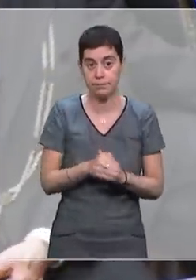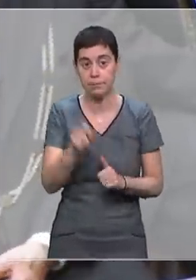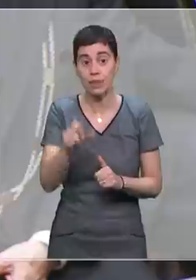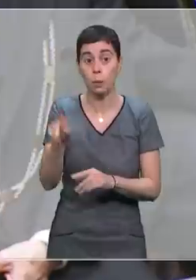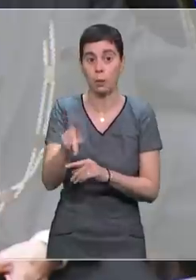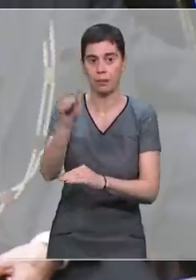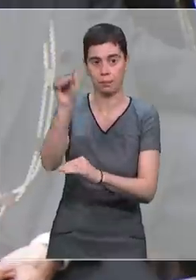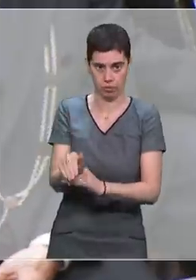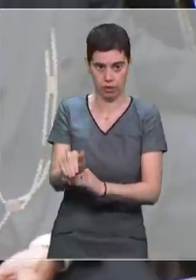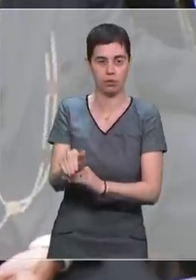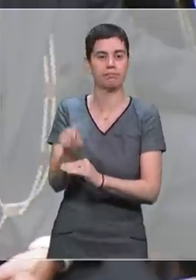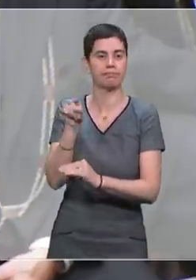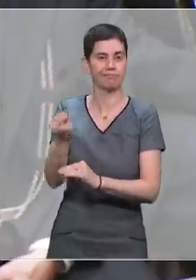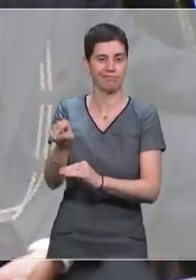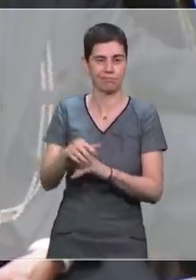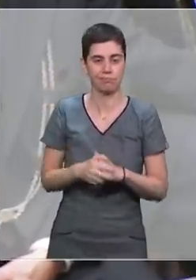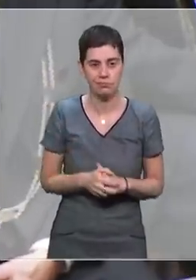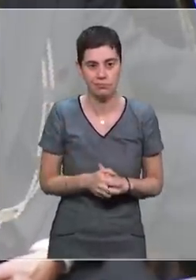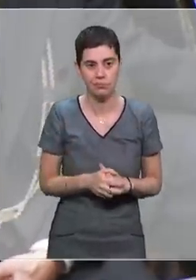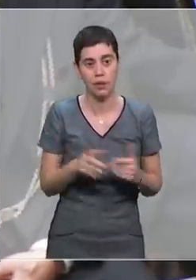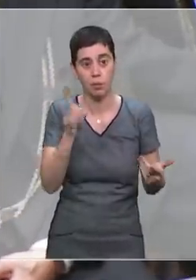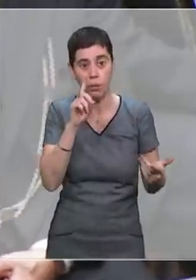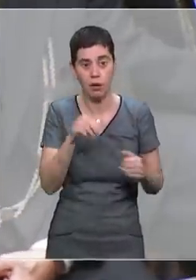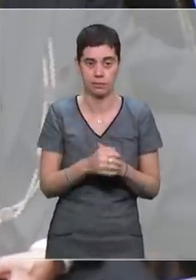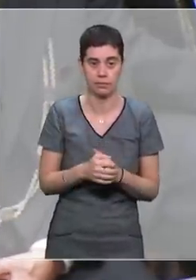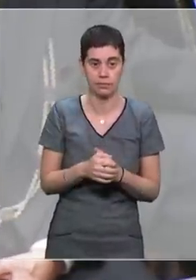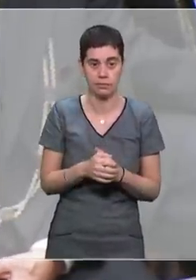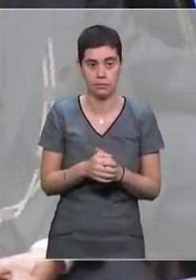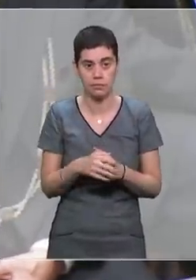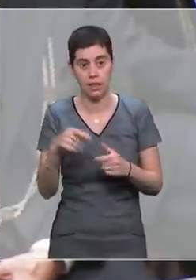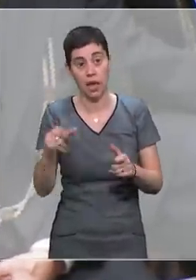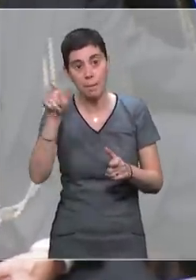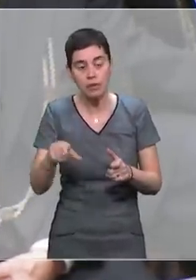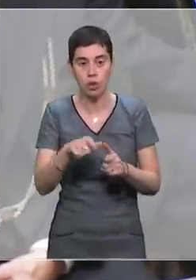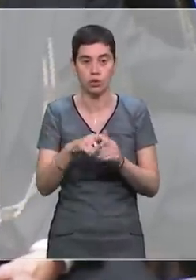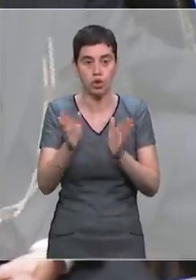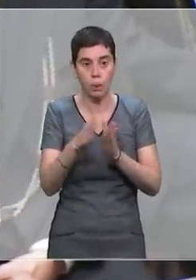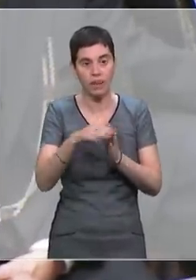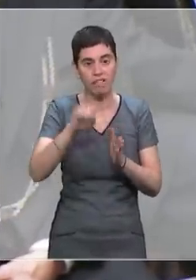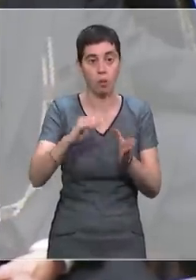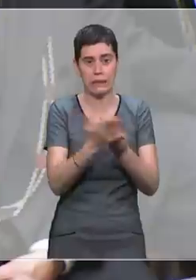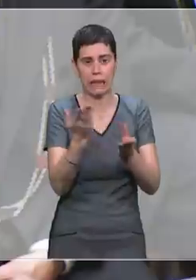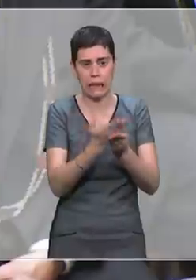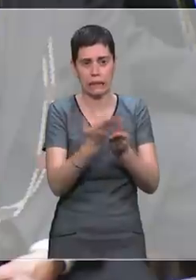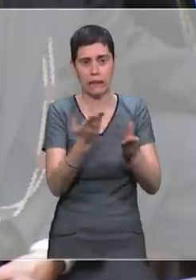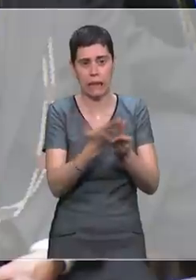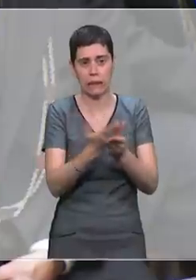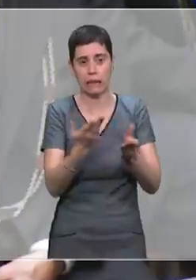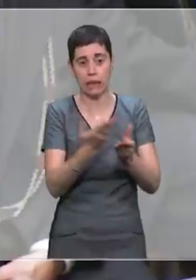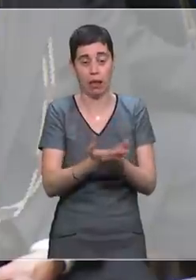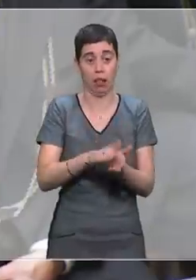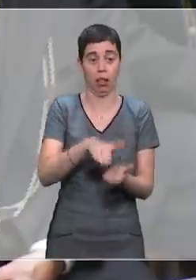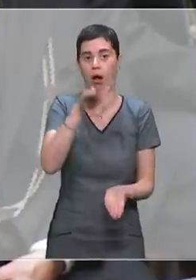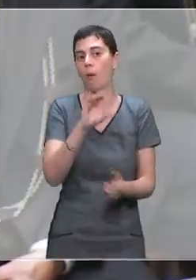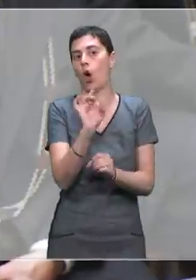c'est s'assurer qu'on ne se retrouve pas avec des demandes de garantie qui ne cessent d'augmenter, avec des refus de louer qui viendraient tendre un peu